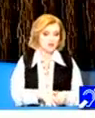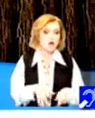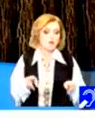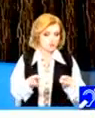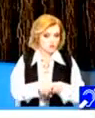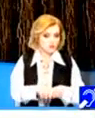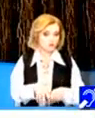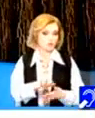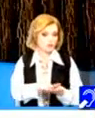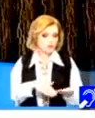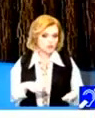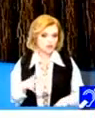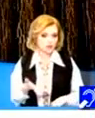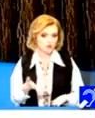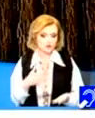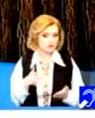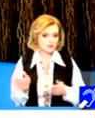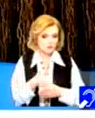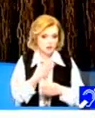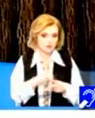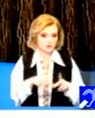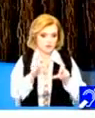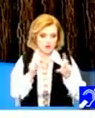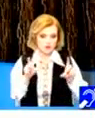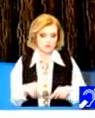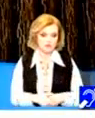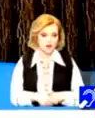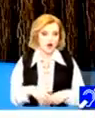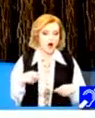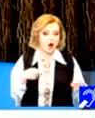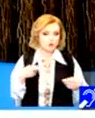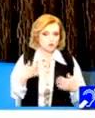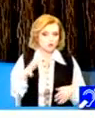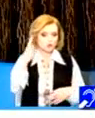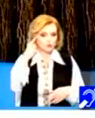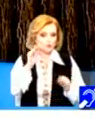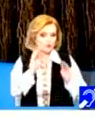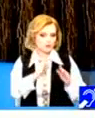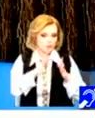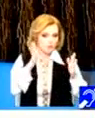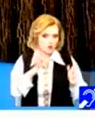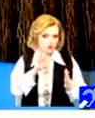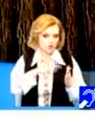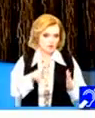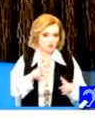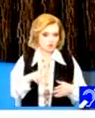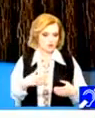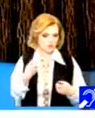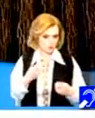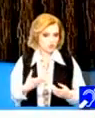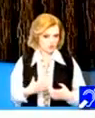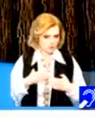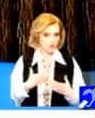grosolan. Prevederea a intrat în vigoare la începutul acestui an. Autoritățile deja se gândesc să crească amenzile pentru a-i speria pe cei care refuză să